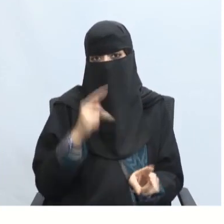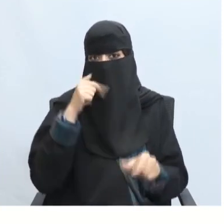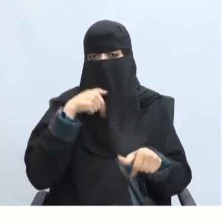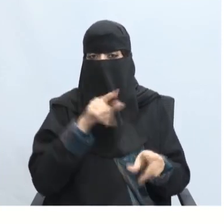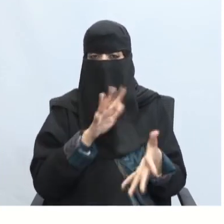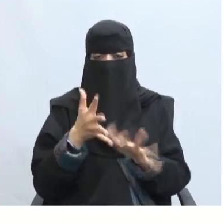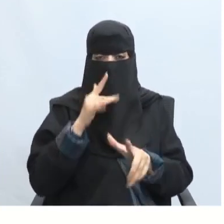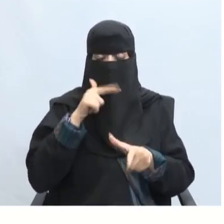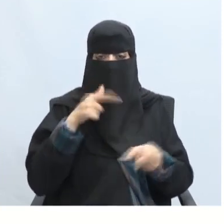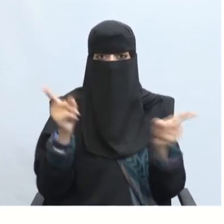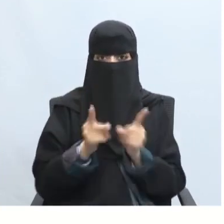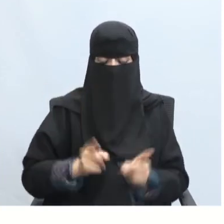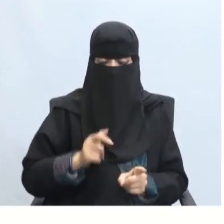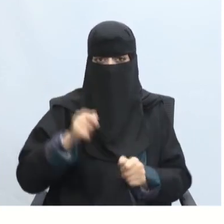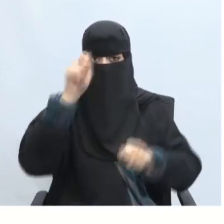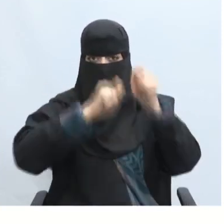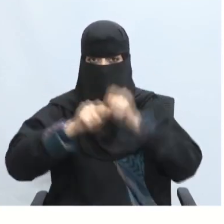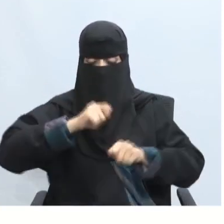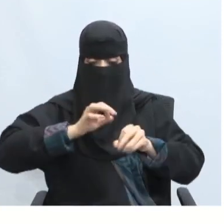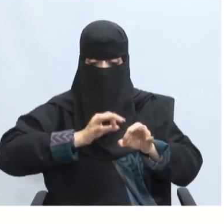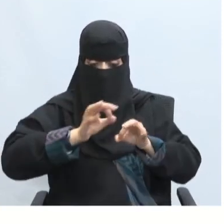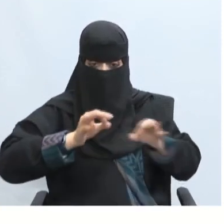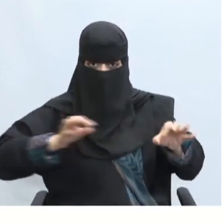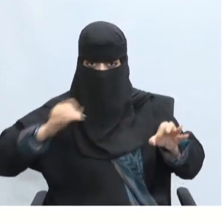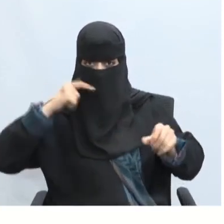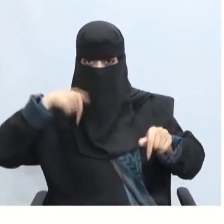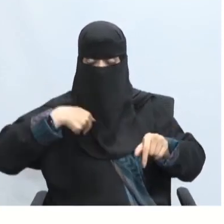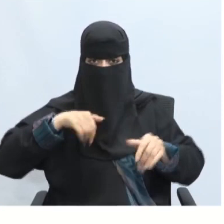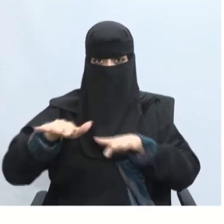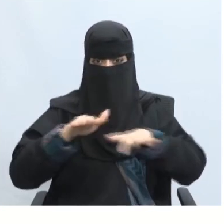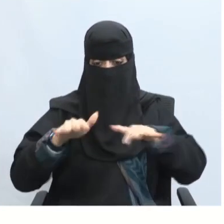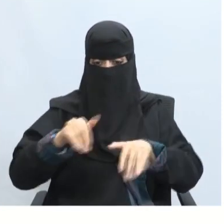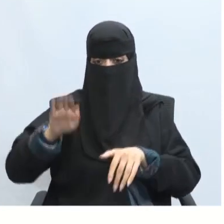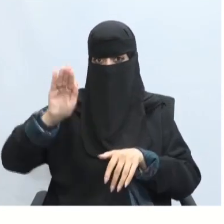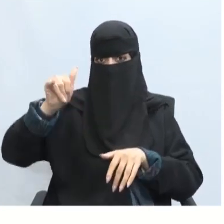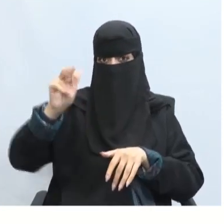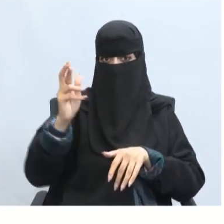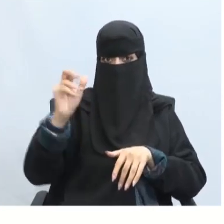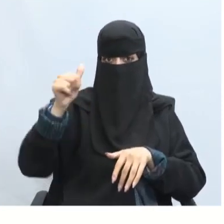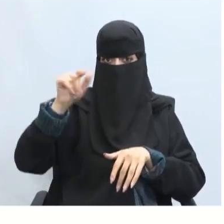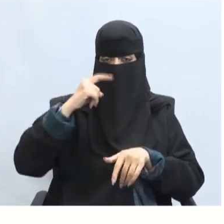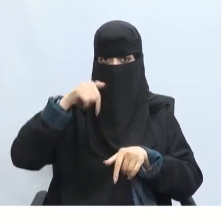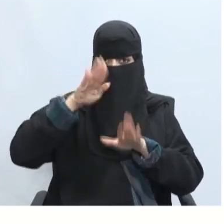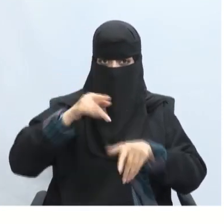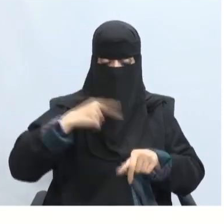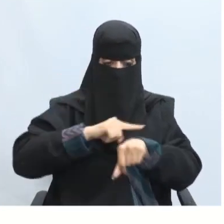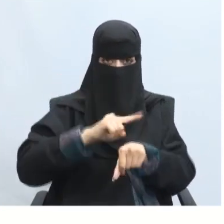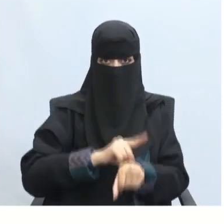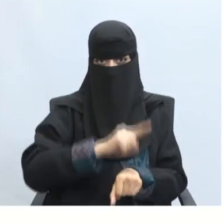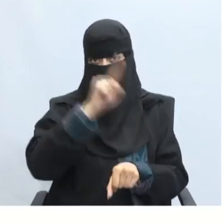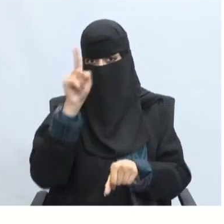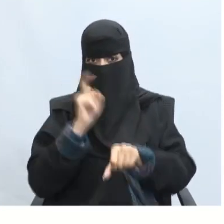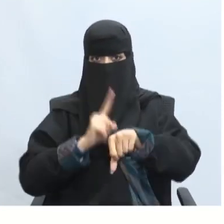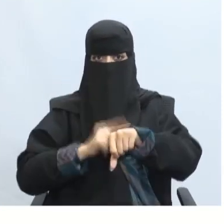تحديدهما باستعمال المخطط الزلزالي السايز موجرام وكذلك منحنيات المسافه زمن